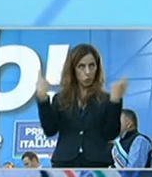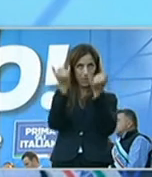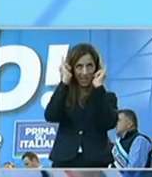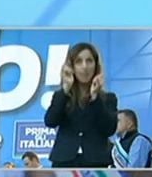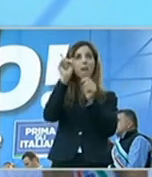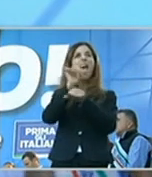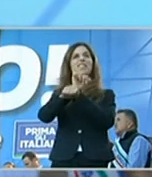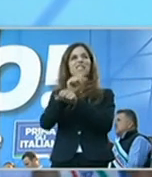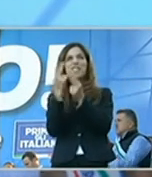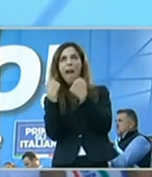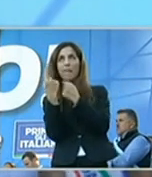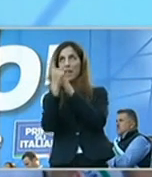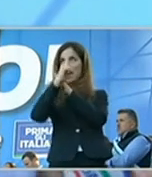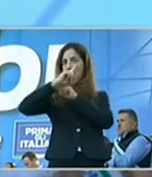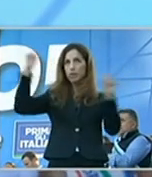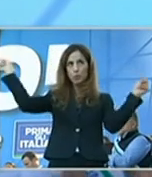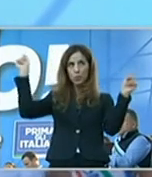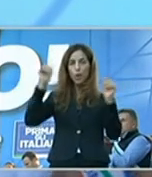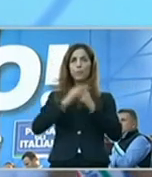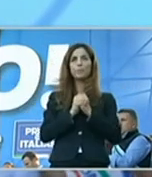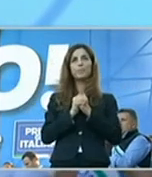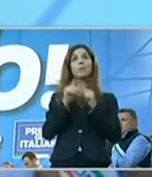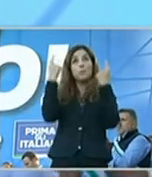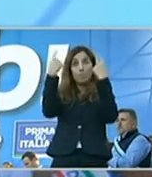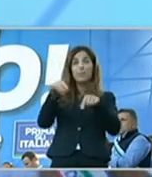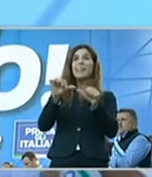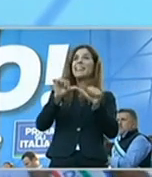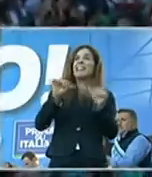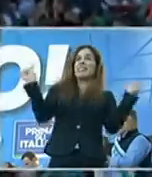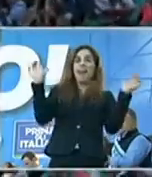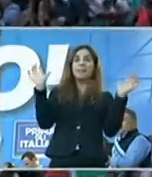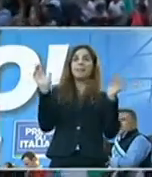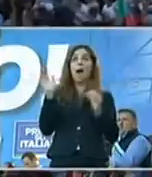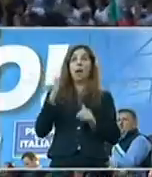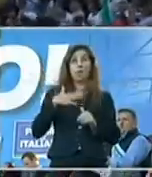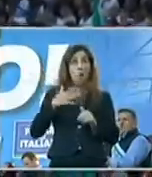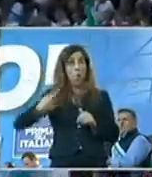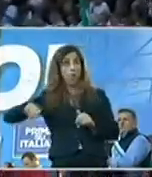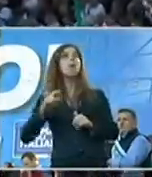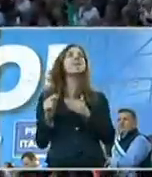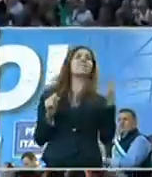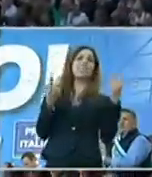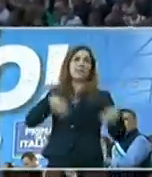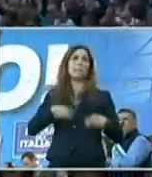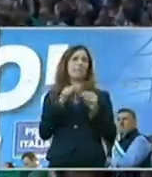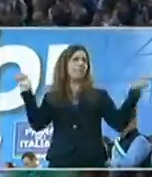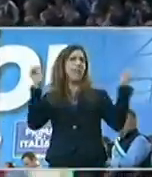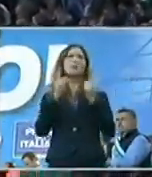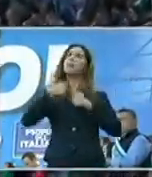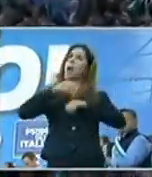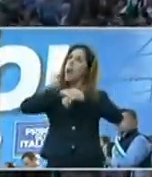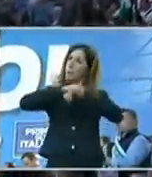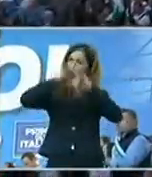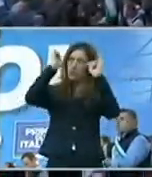di nessuno. Questa è la differenza fra noi e la sinistra. Amici di tutti, ma schiavi